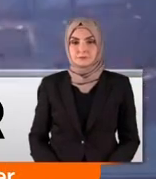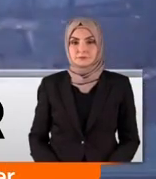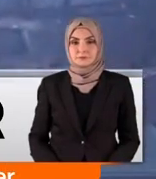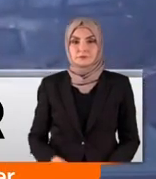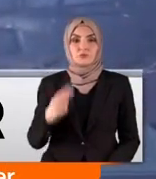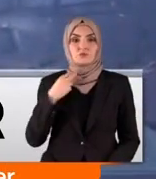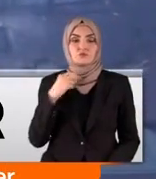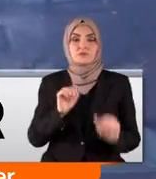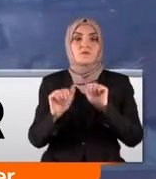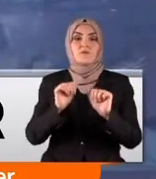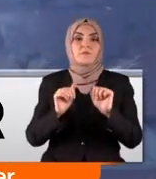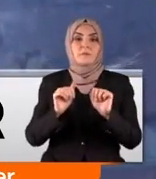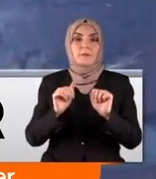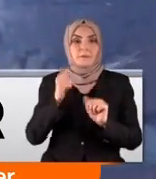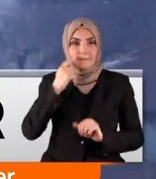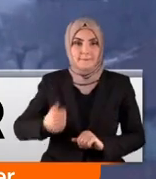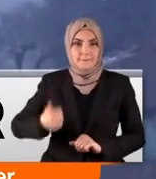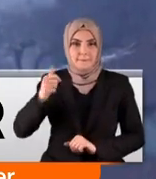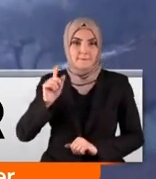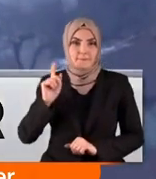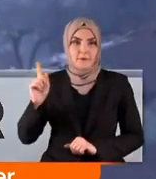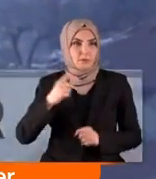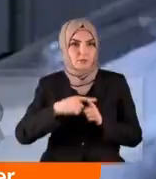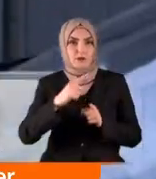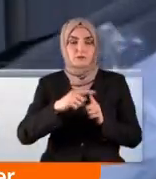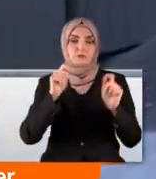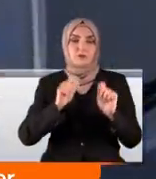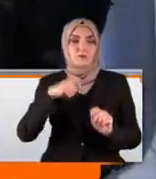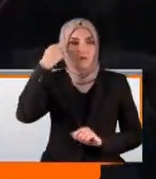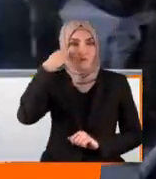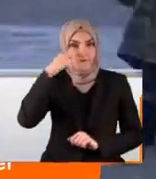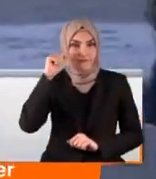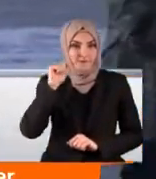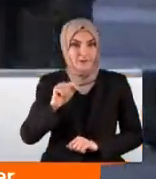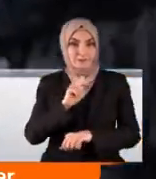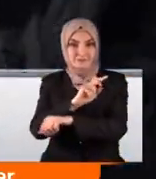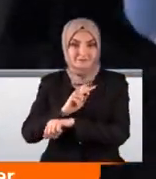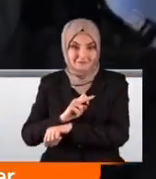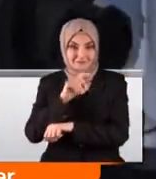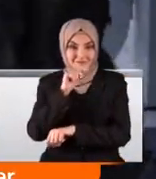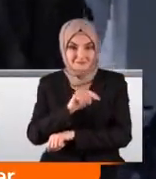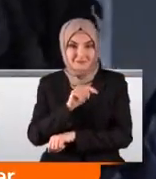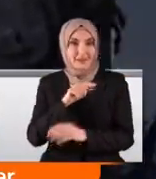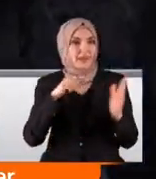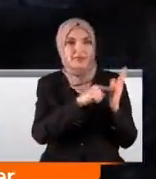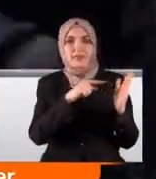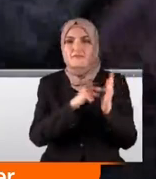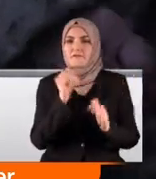Rus Savunma Bakanlığı eliyle servis edilen videolarda tankların ateş hattında çok sayıda hedefi vurduğu görüntüler de